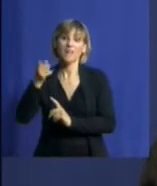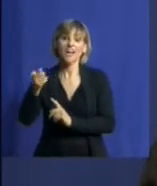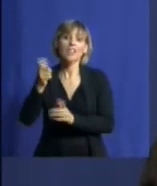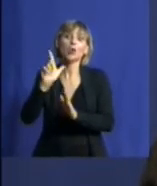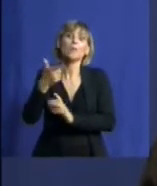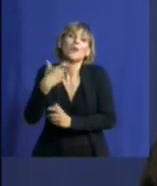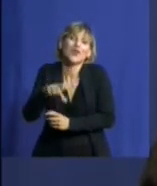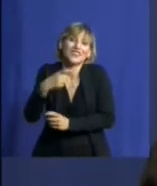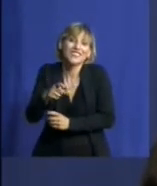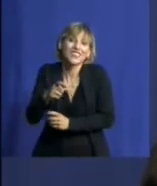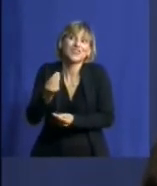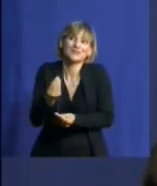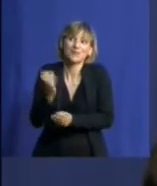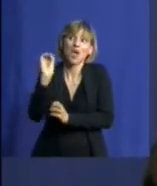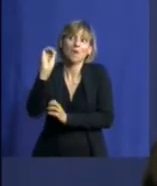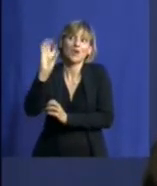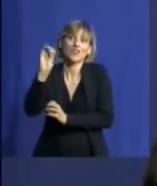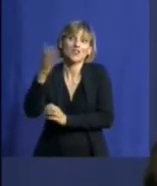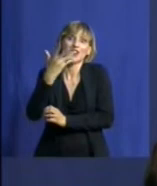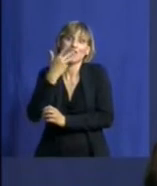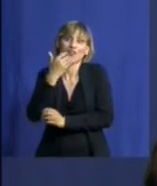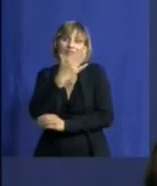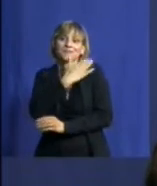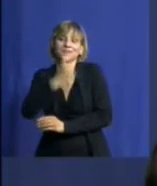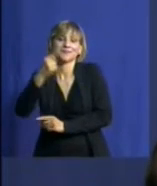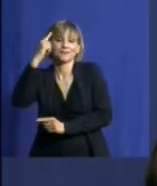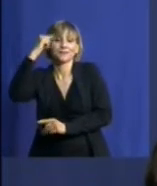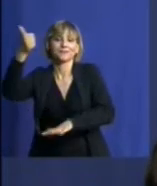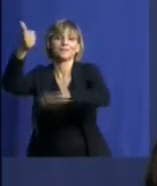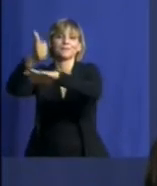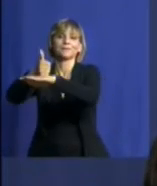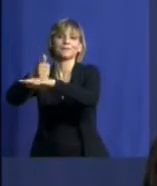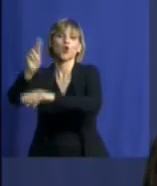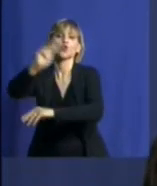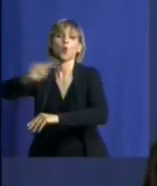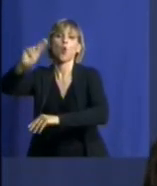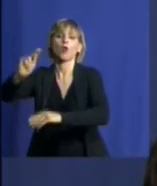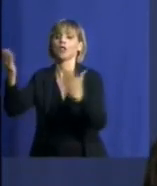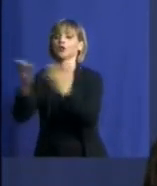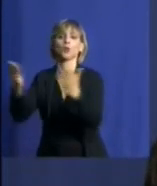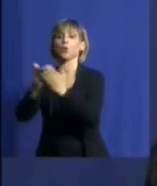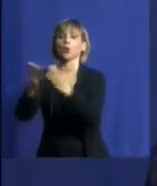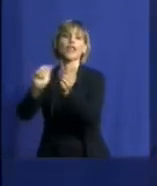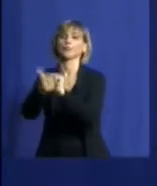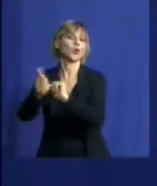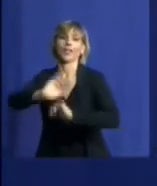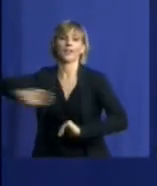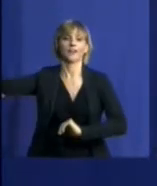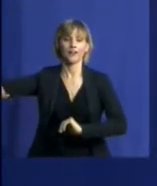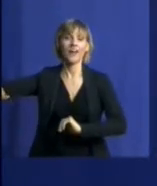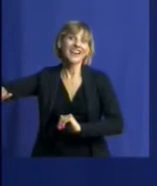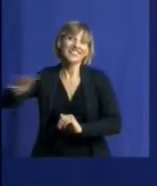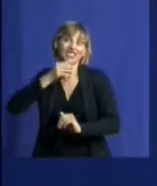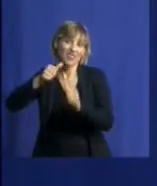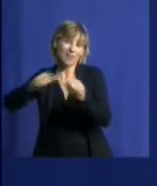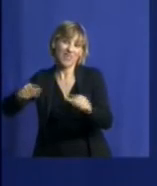tempo che secondo un professore dovrebbe essere dedicato allo studio, attività scolastiche, non viene dedicato a quello, quindi già di per sé partiamo da